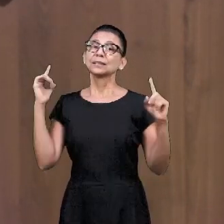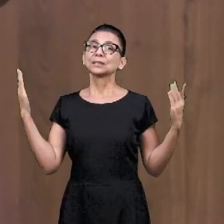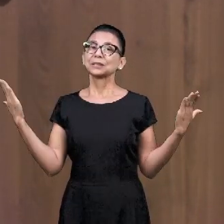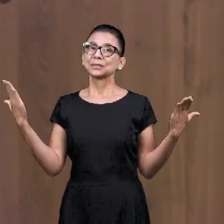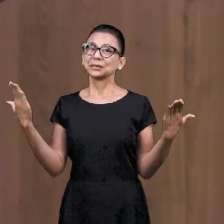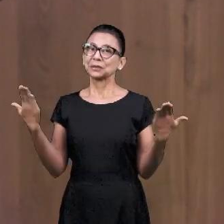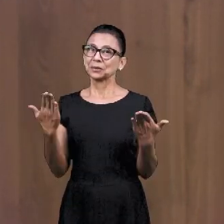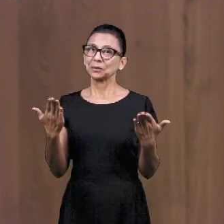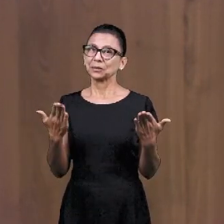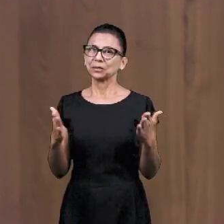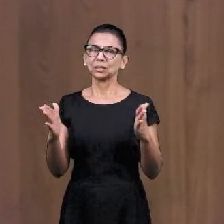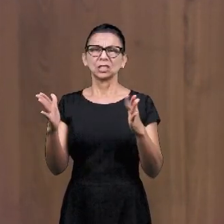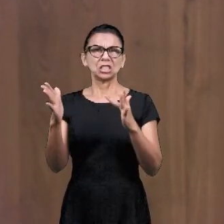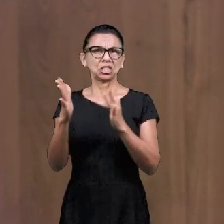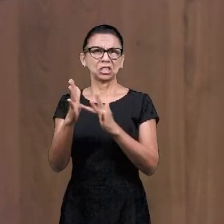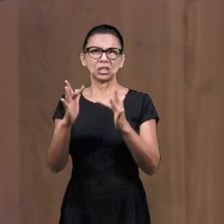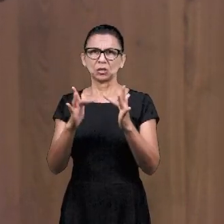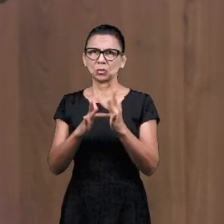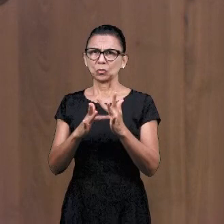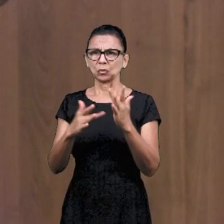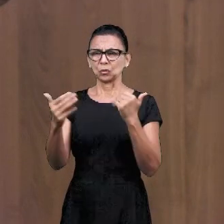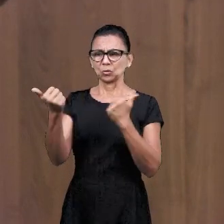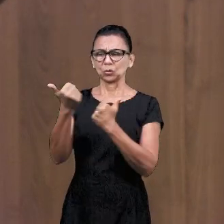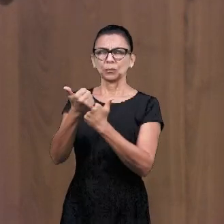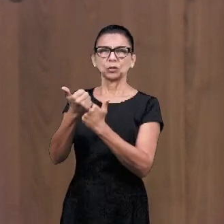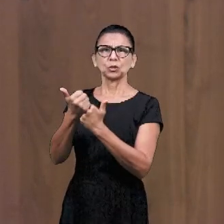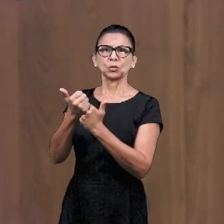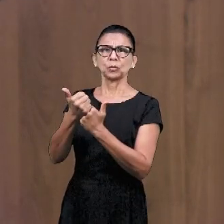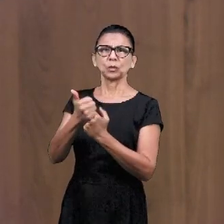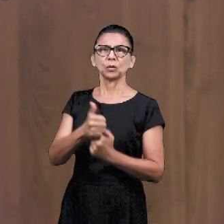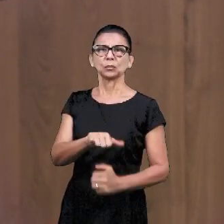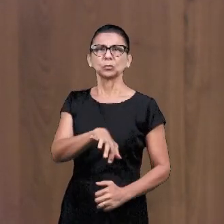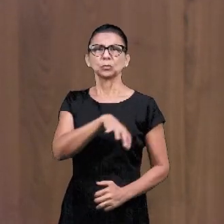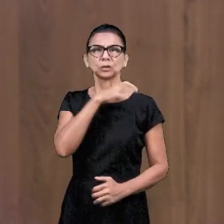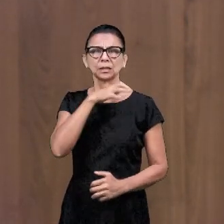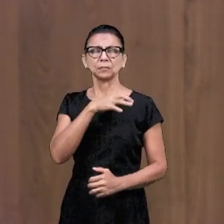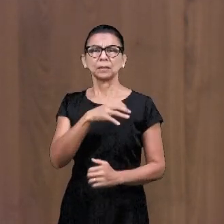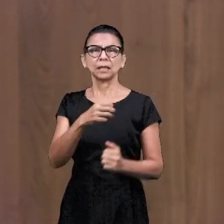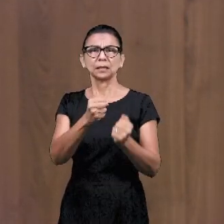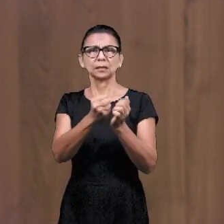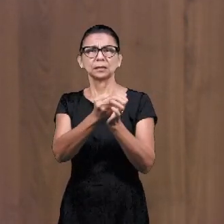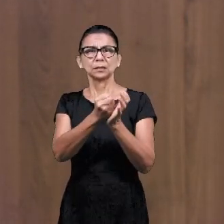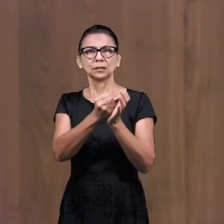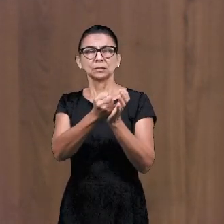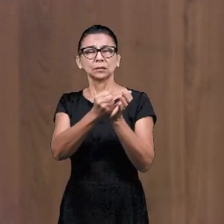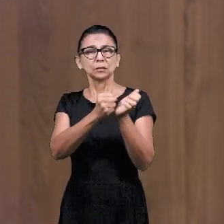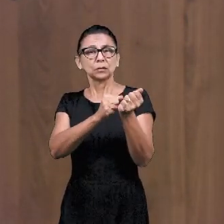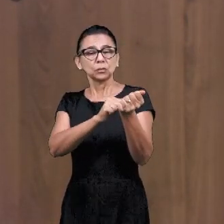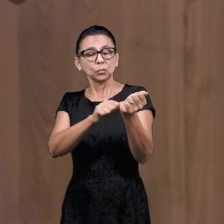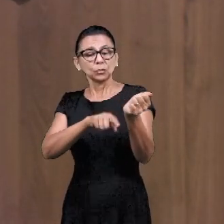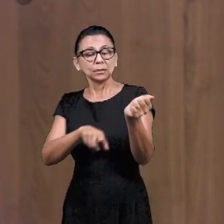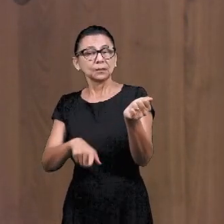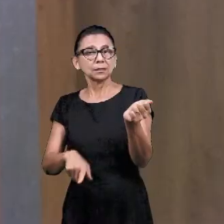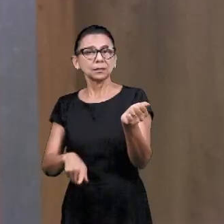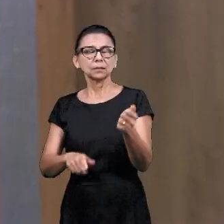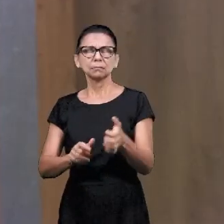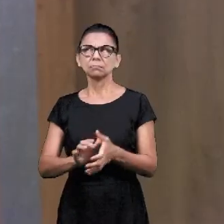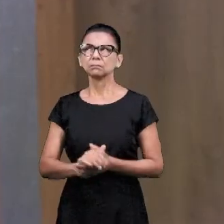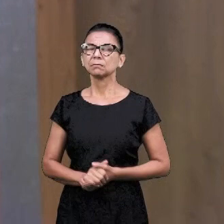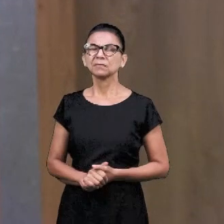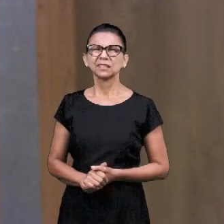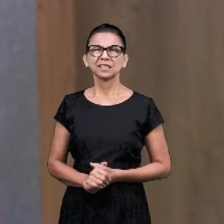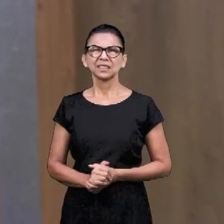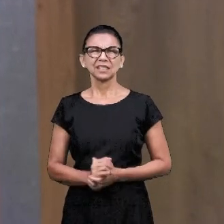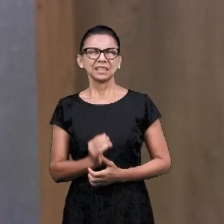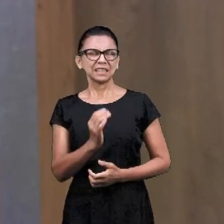est allé à la croix pour nous donner le salut, pour nous donner la vie éternelle. Mais pourquoi l'offrande de Caïn